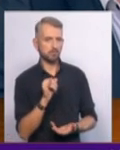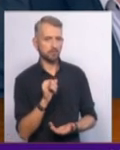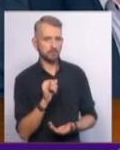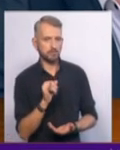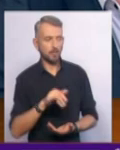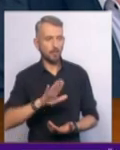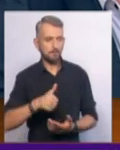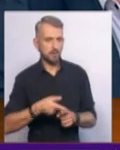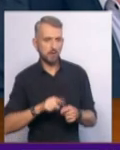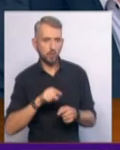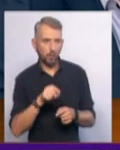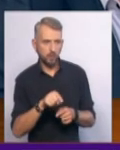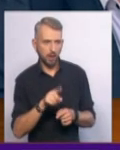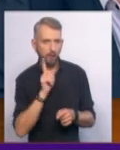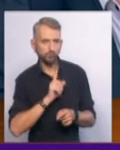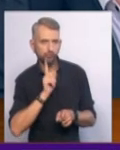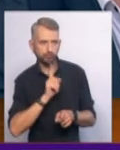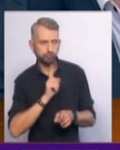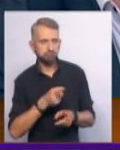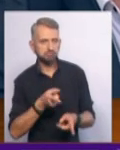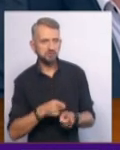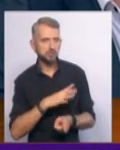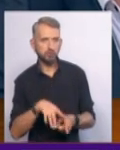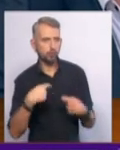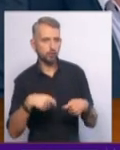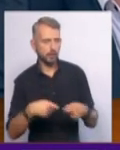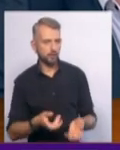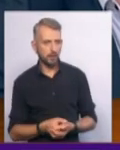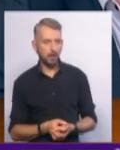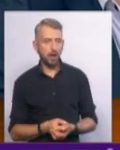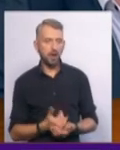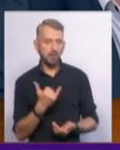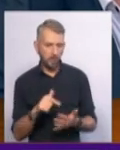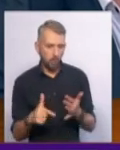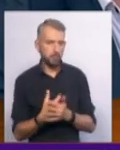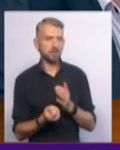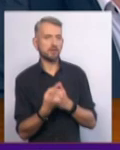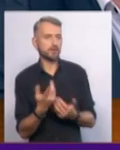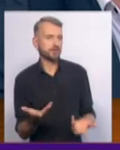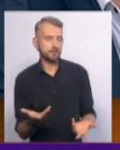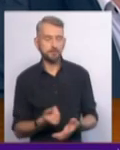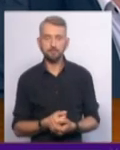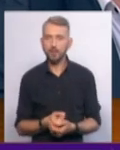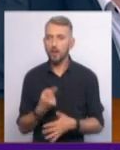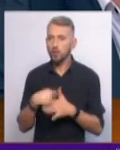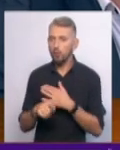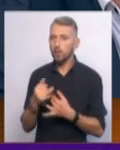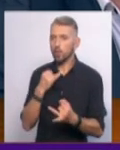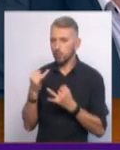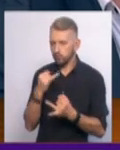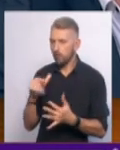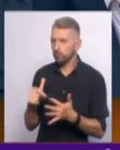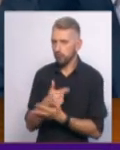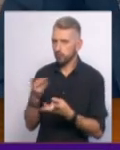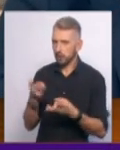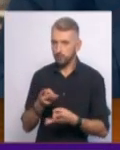і після цього там деякий час не було дійсно торгівлі. Зараз знову з'явилась. Так, тобто розмова ще раз потрібна